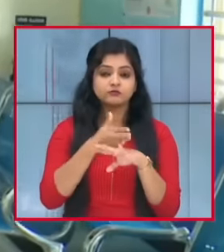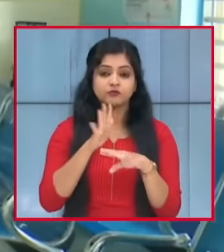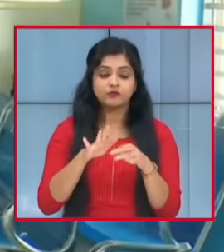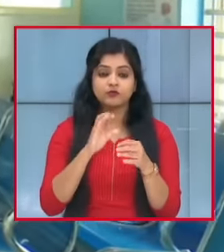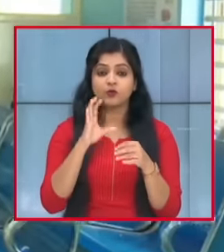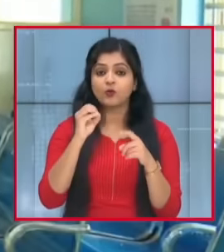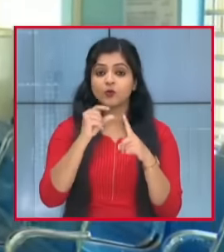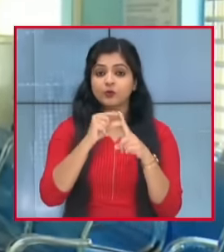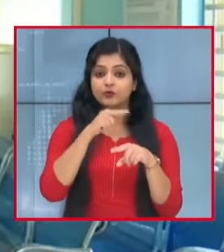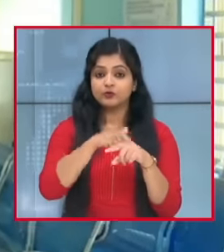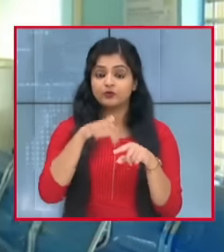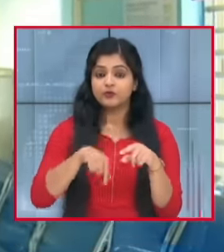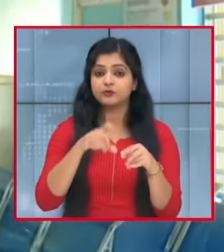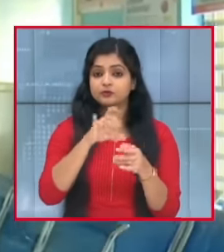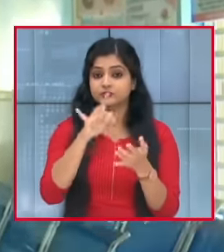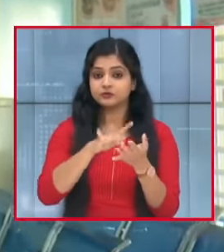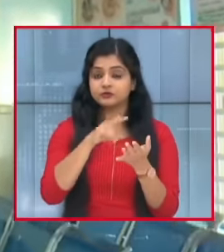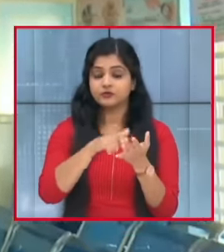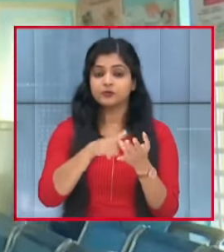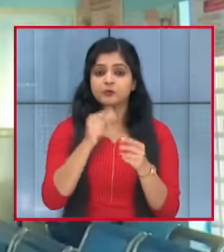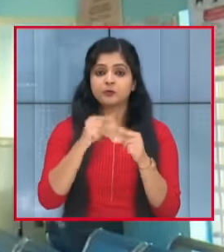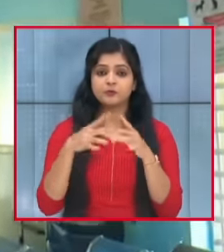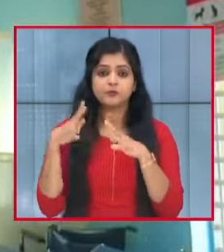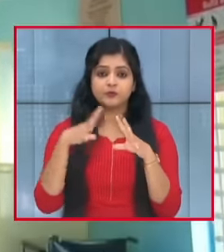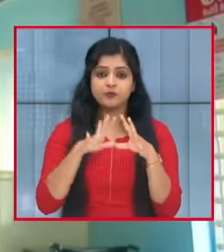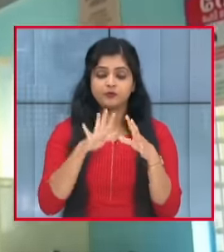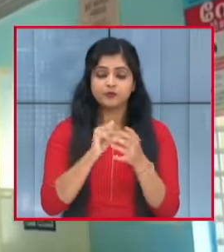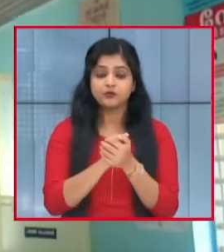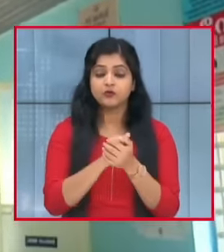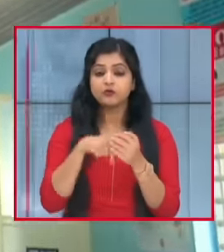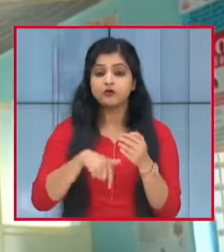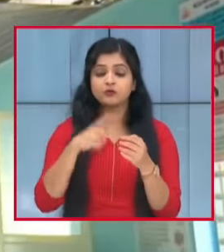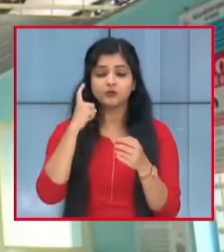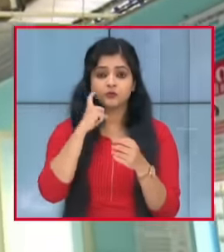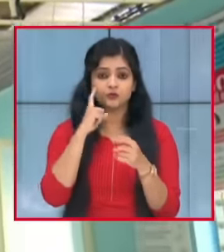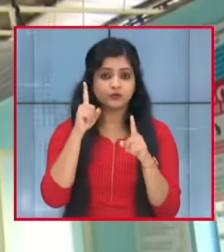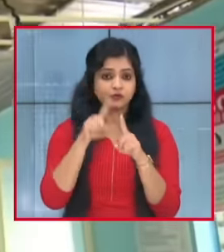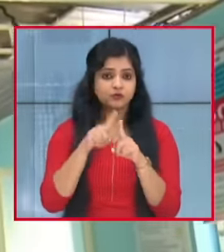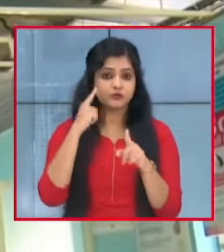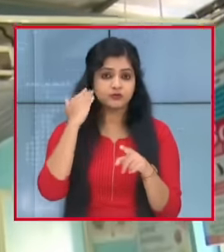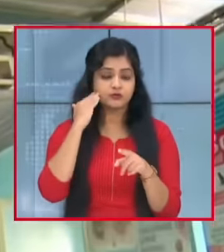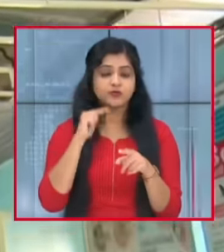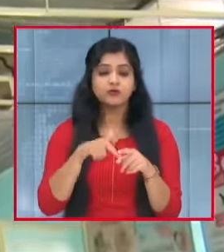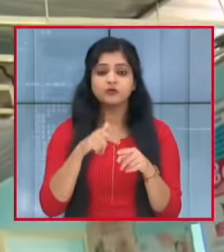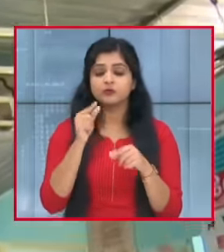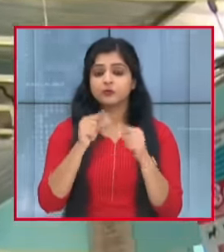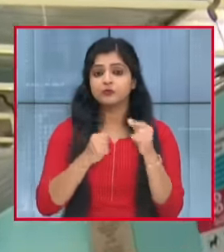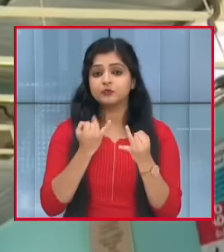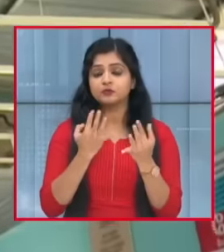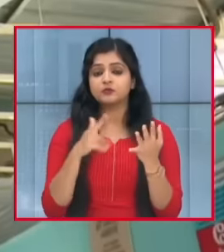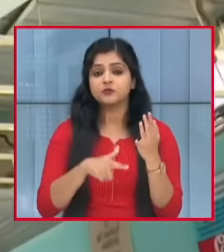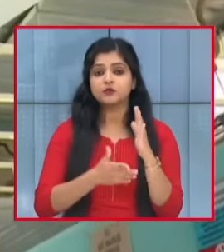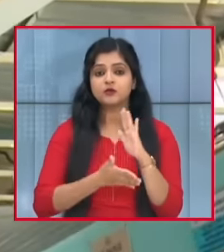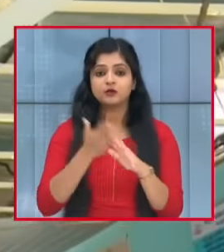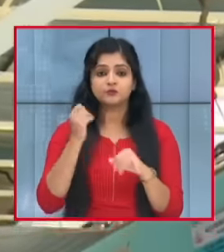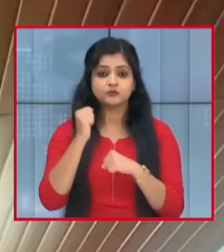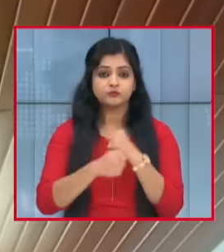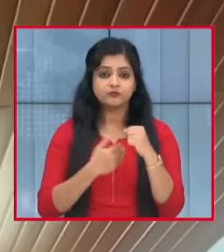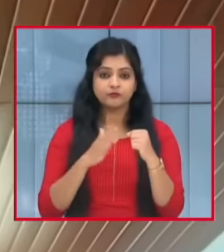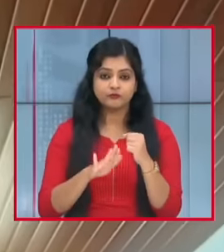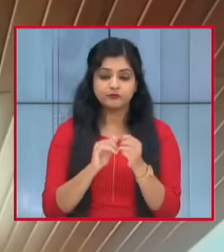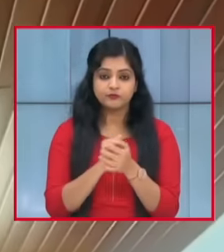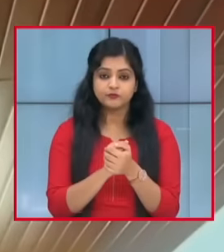ആരോഗ്യ കേന്ദ്രത്തിൽ രോഗികളുടെ തിരക്കുണ്ടായിരുന്നു. വൻ ശബ്ദം കേട്ട് രോഗികളിൽ പലരും പുറത്തേക്ക് ഇറങ്ങിയോടുകയായിരുന്നുവെന്ന് ദൃക്സാക്ഷികൾ